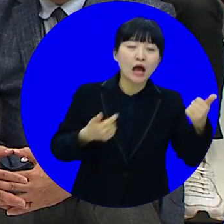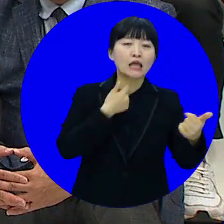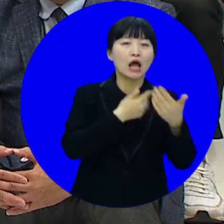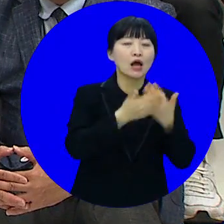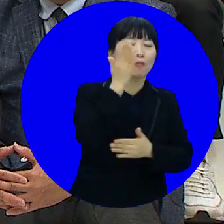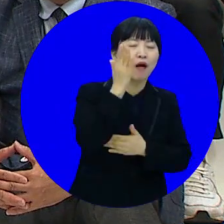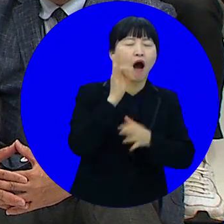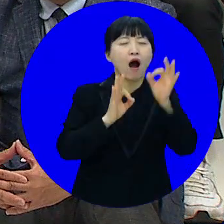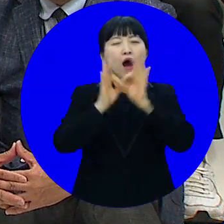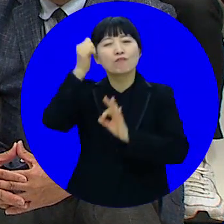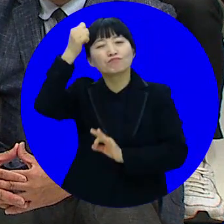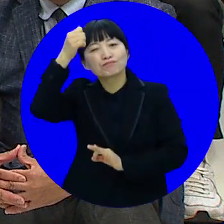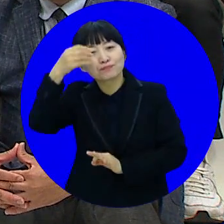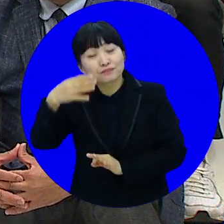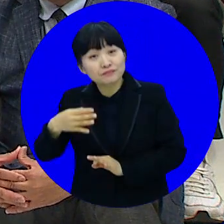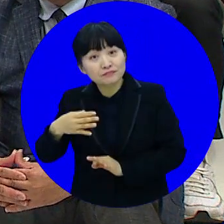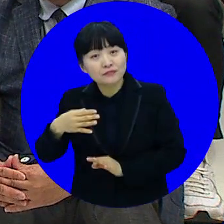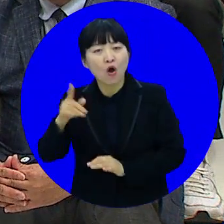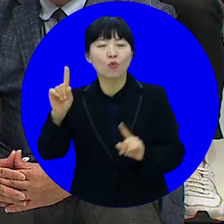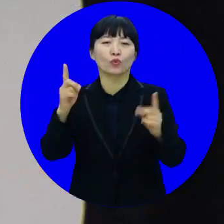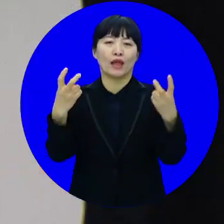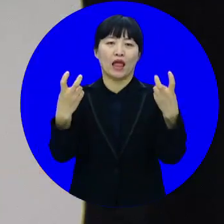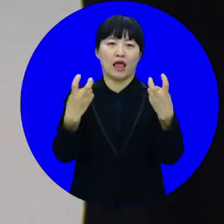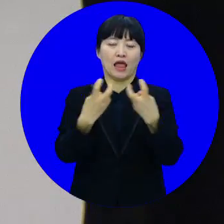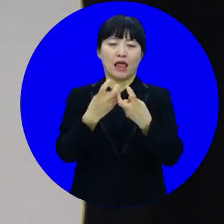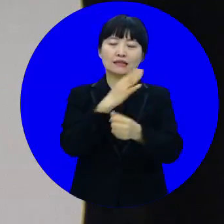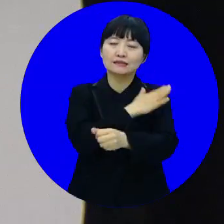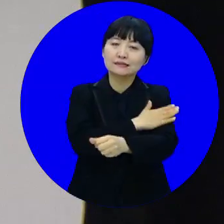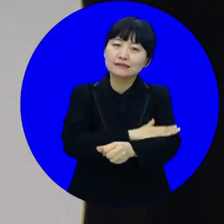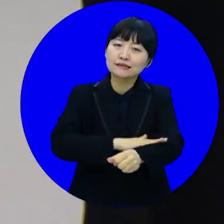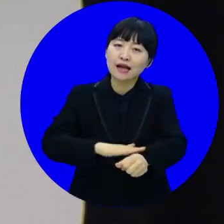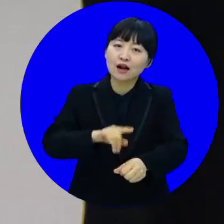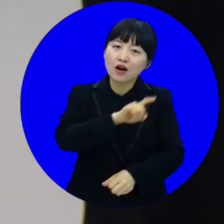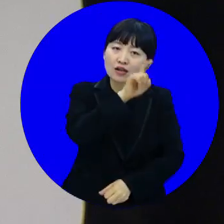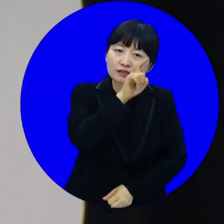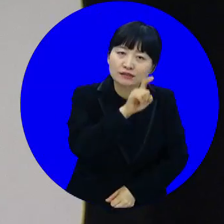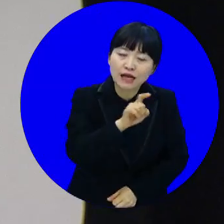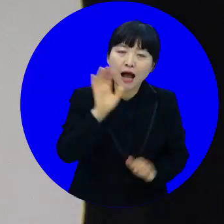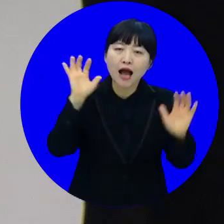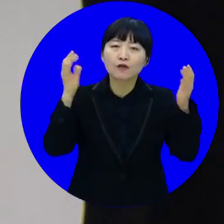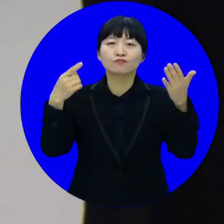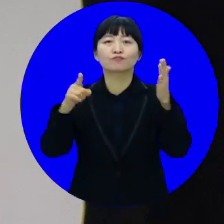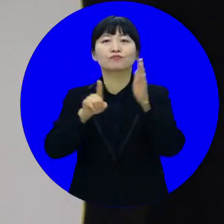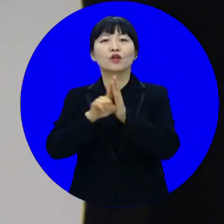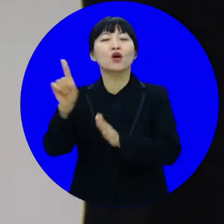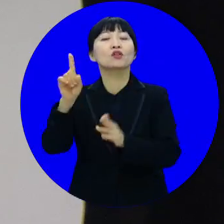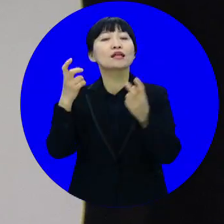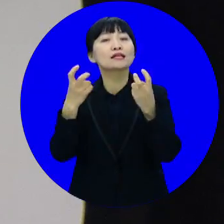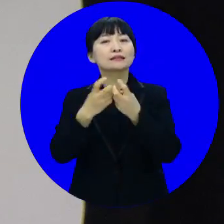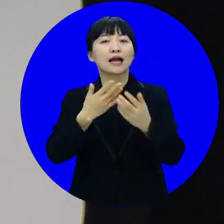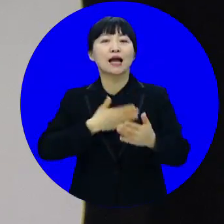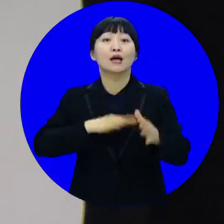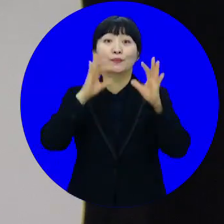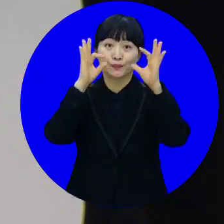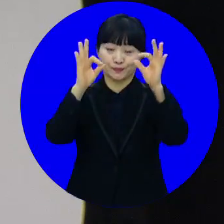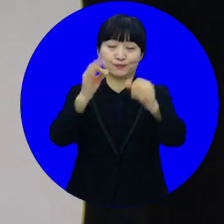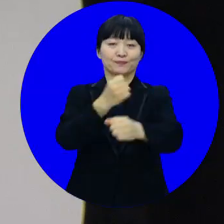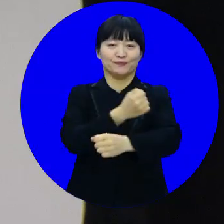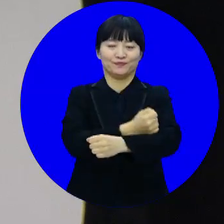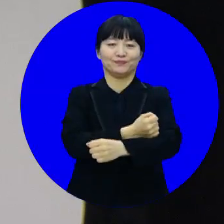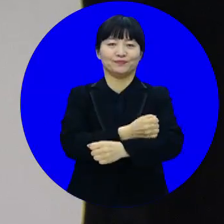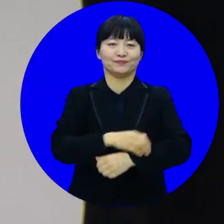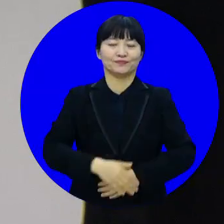모시고 경험담과 시행착오를 짚어보면서 어떻게 하는 것이 내가 잘하는 것인지, 아이를 위하는 건 어떤